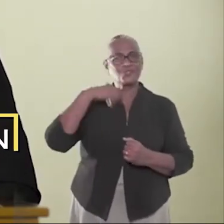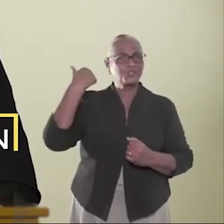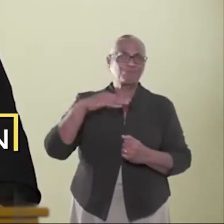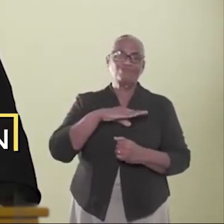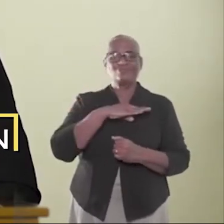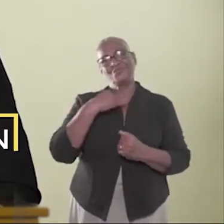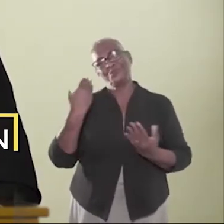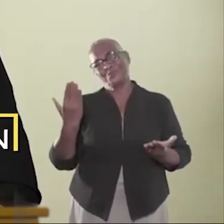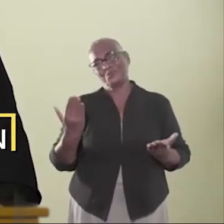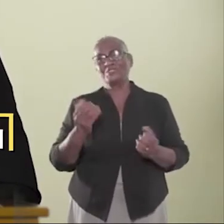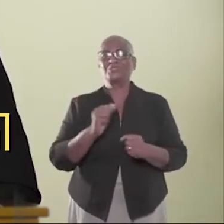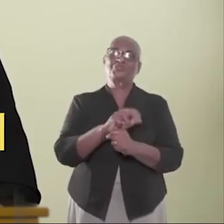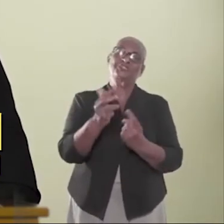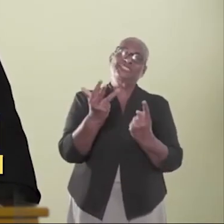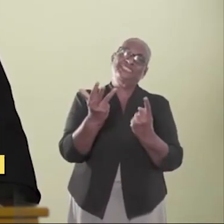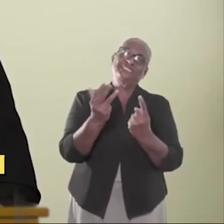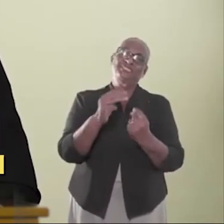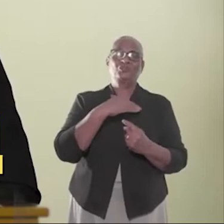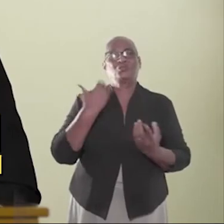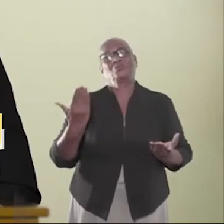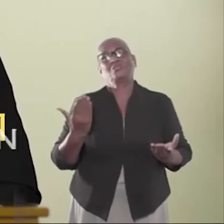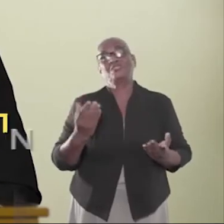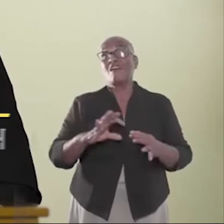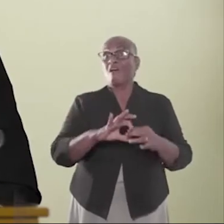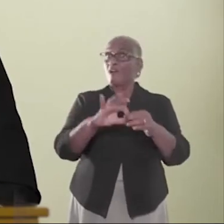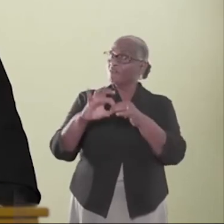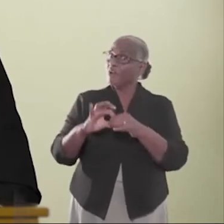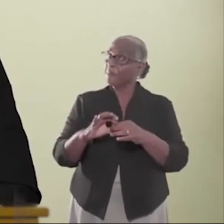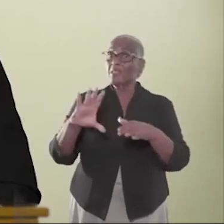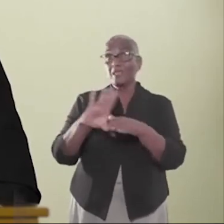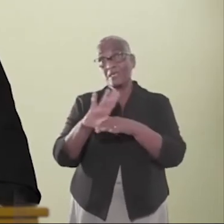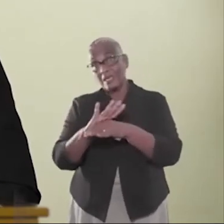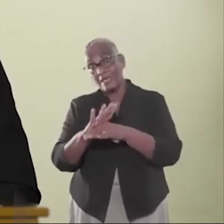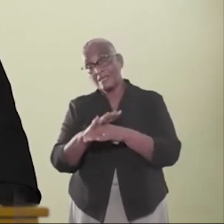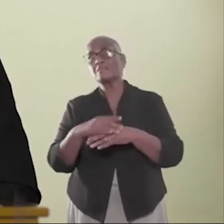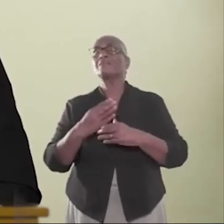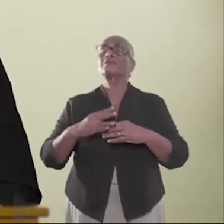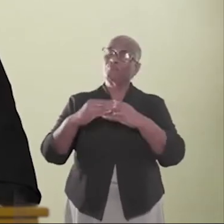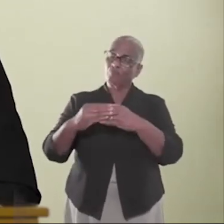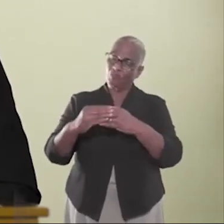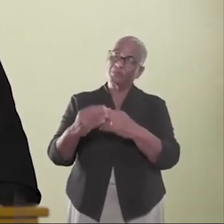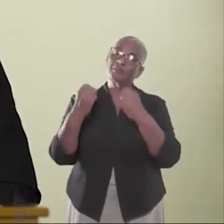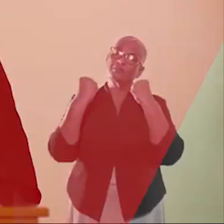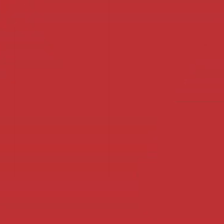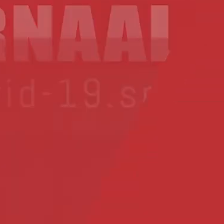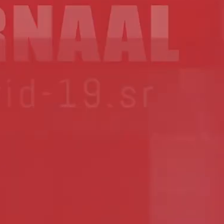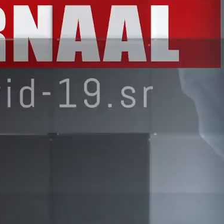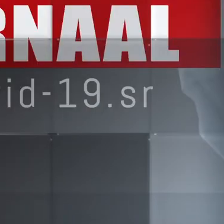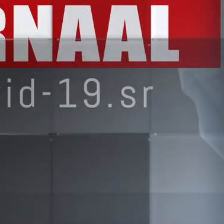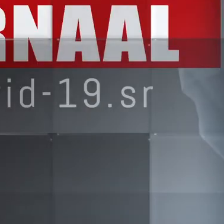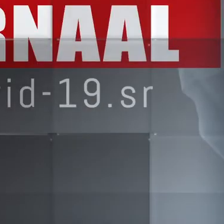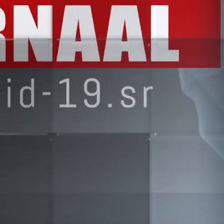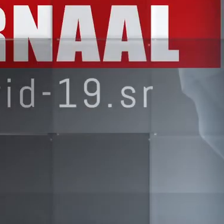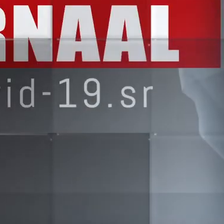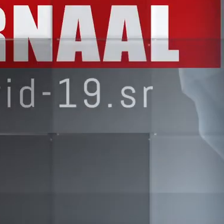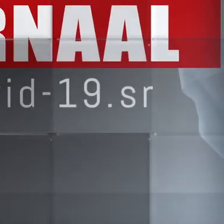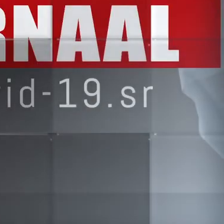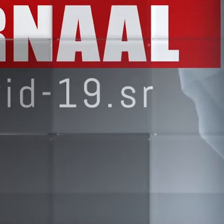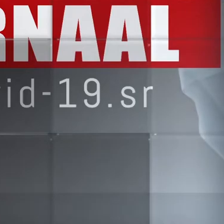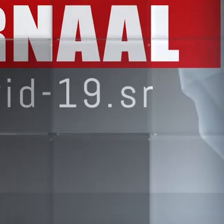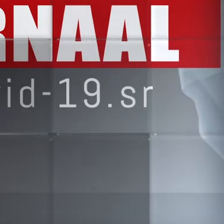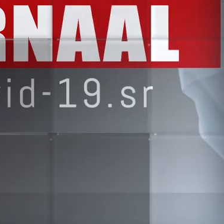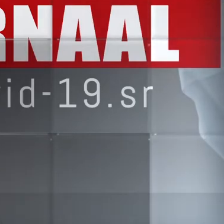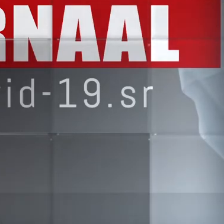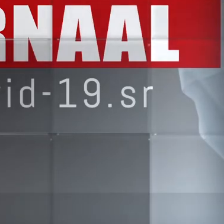de strijd verloren tegen COVID-19. Familie en nabestaanden, gecondoleerd. Minister Amar Ramadin